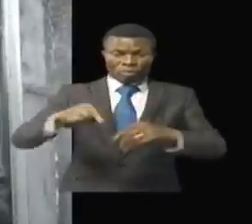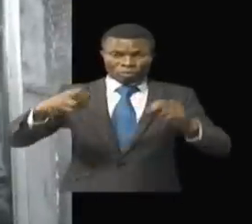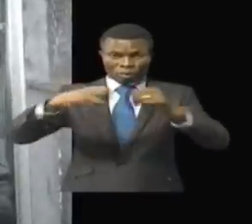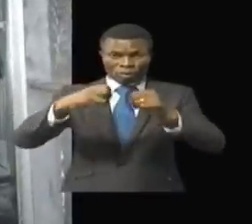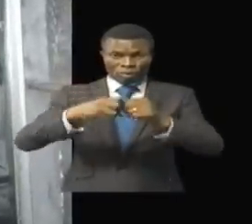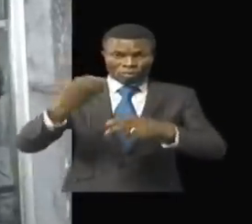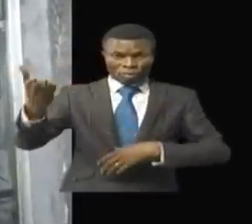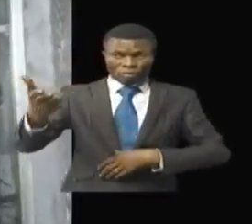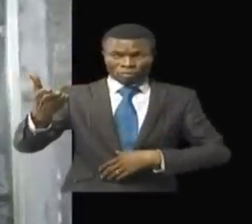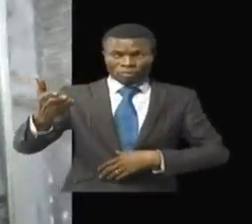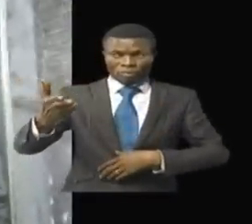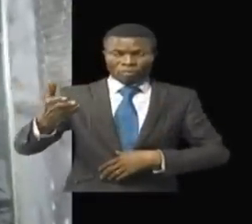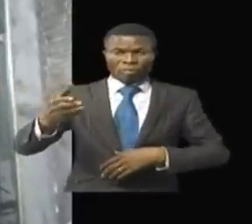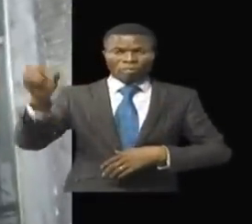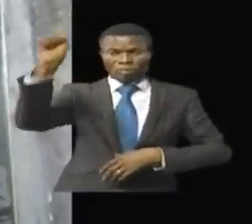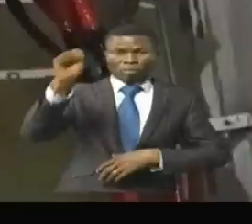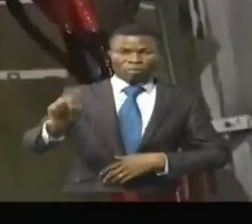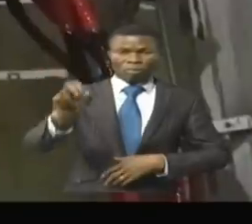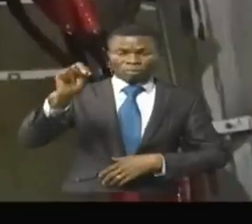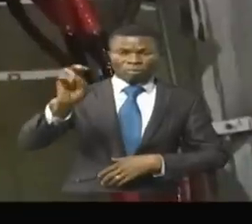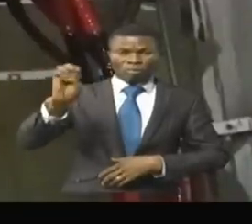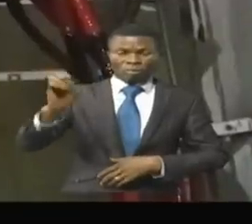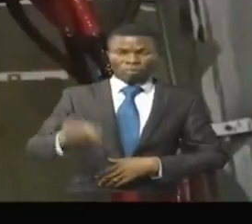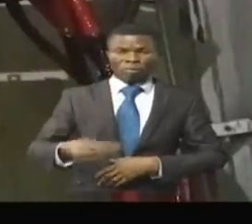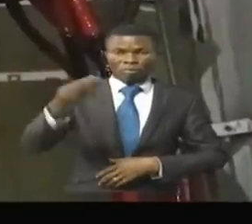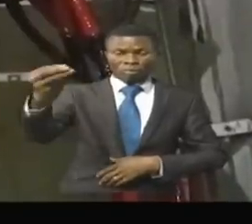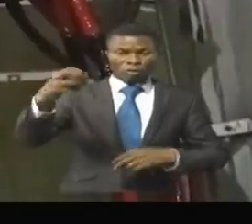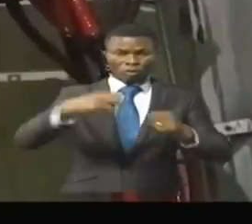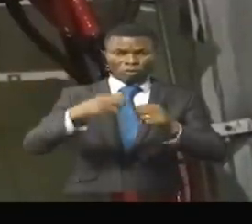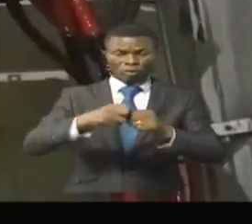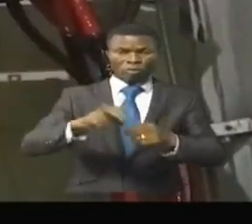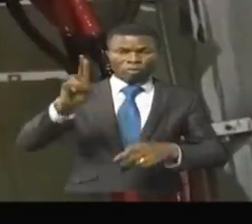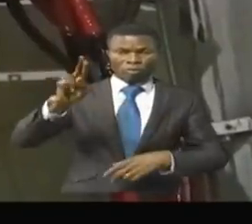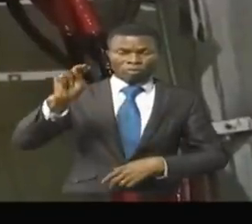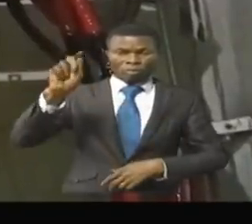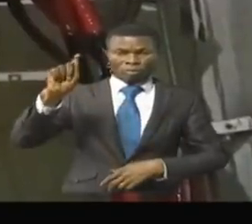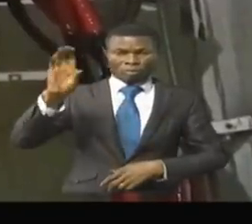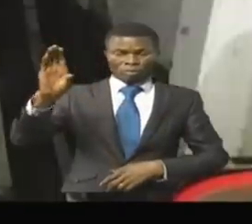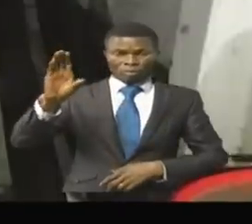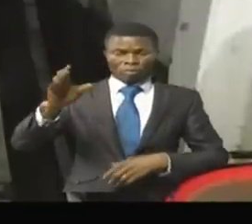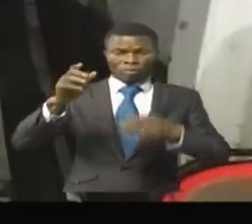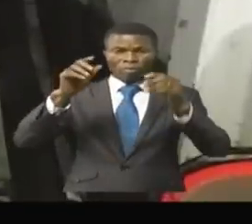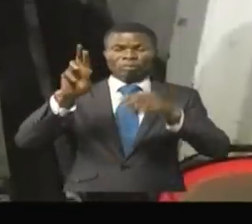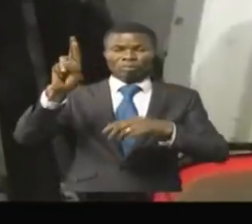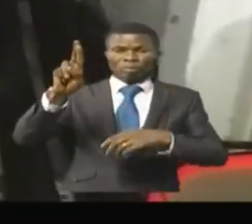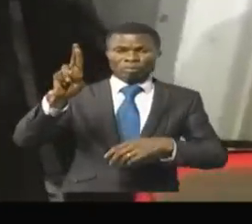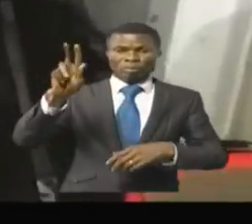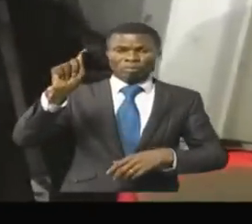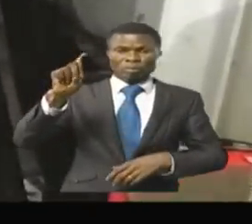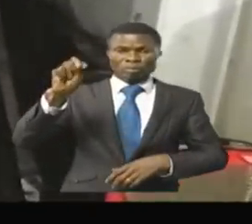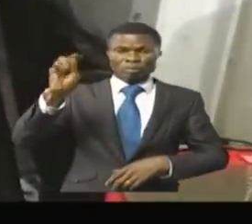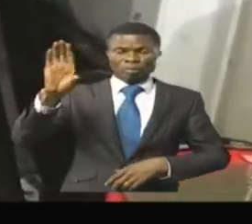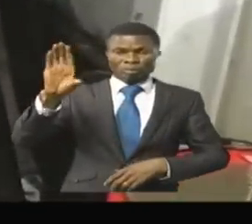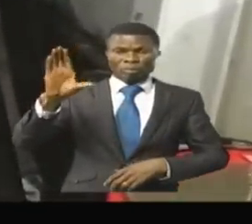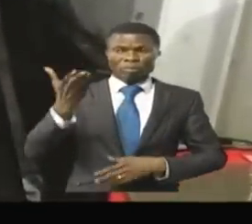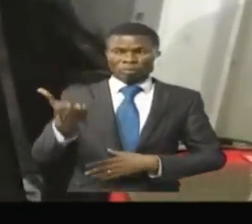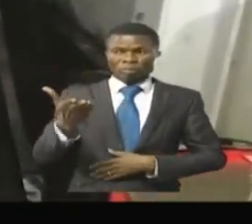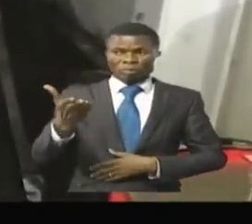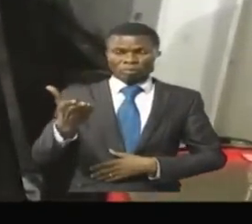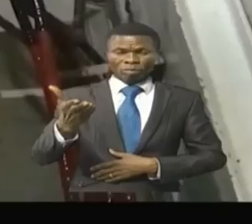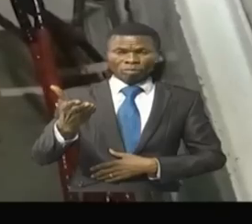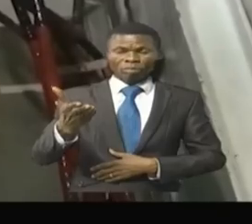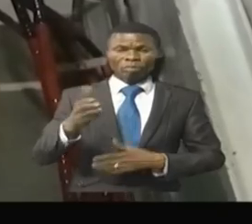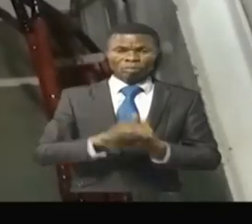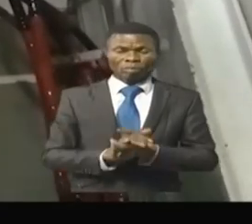électrique de la SNEL qui alimente la RTNC. Eh bien, la radio-télévision nationale congolaise,